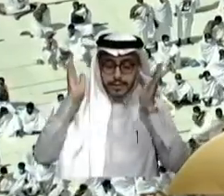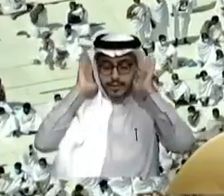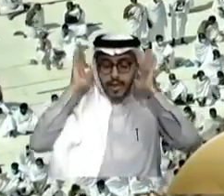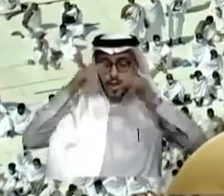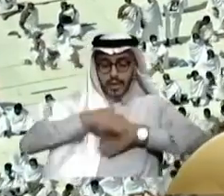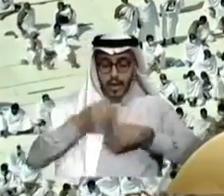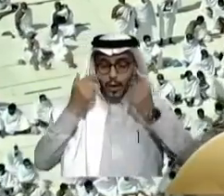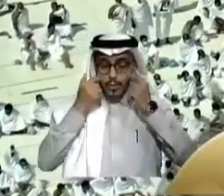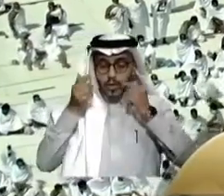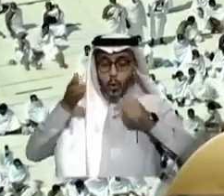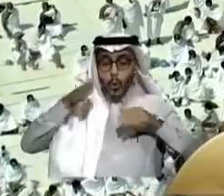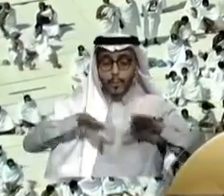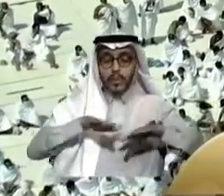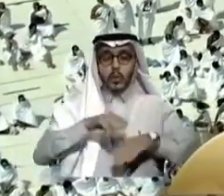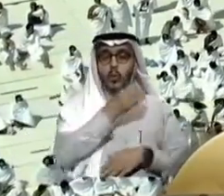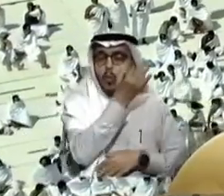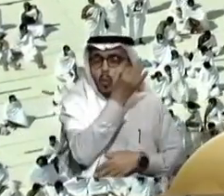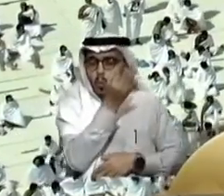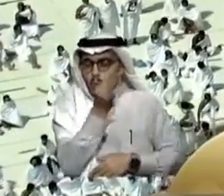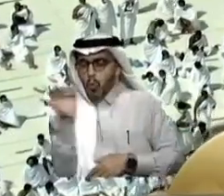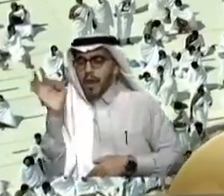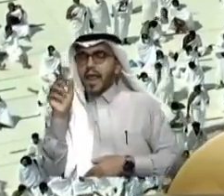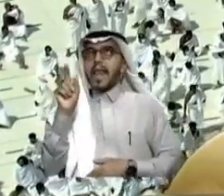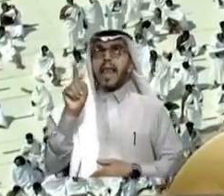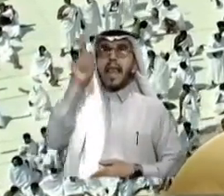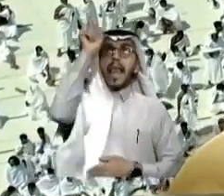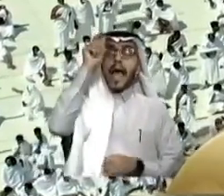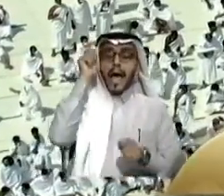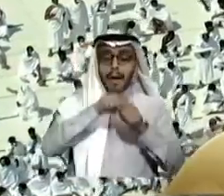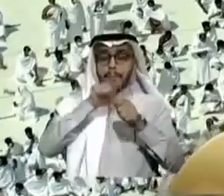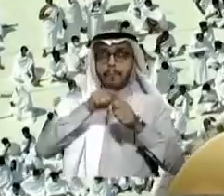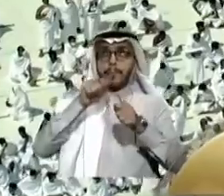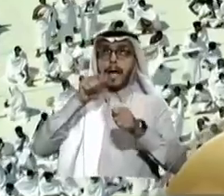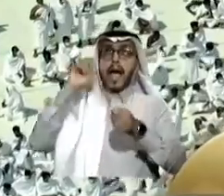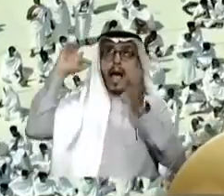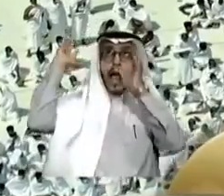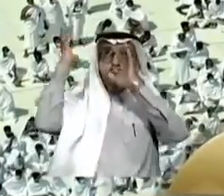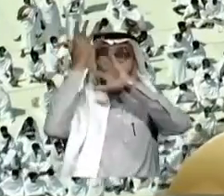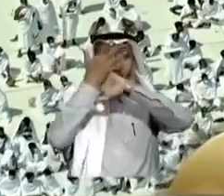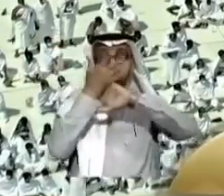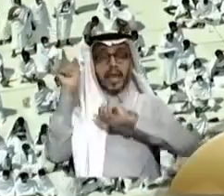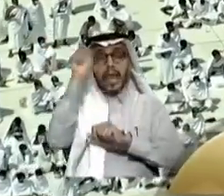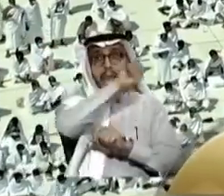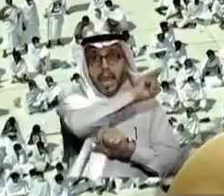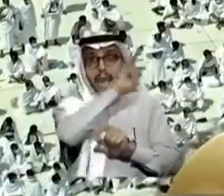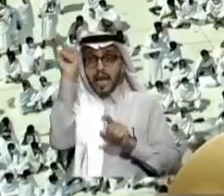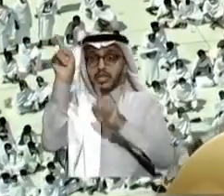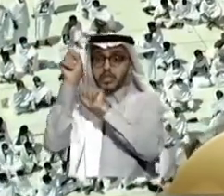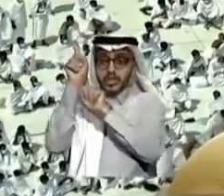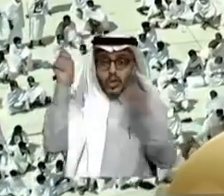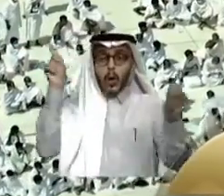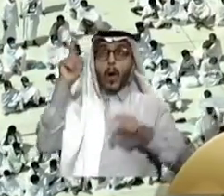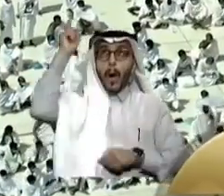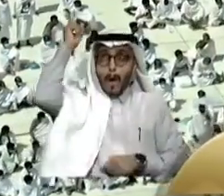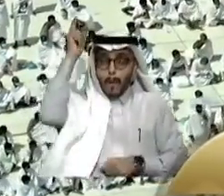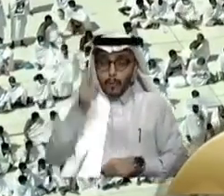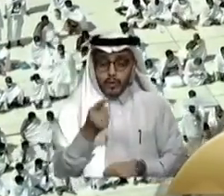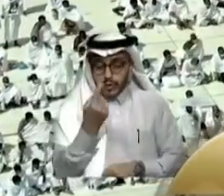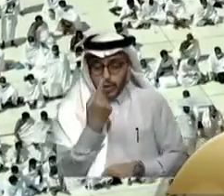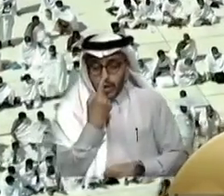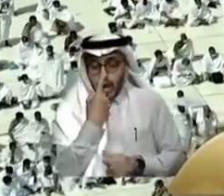ومحياي ومماتي لله رب العالمين، لا شريك له، وبذلك